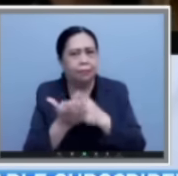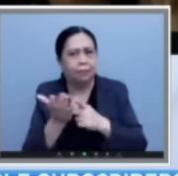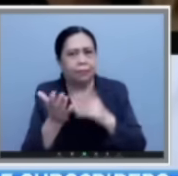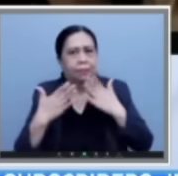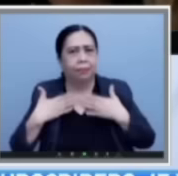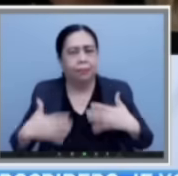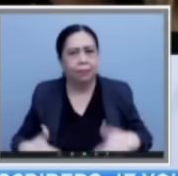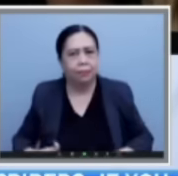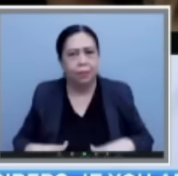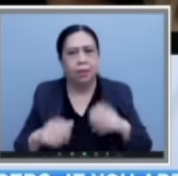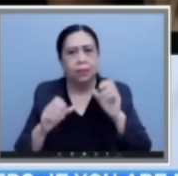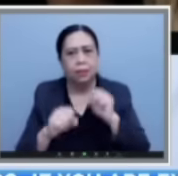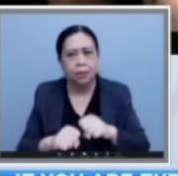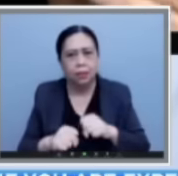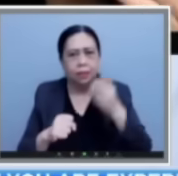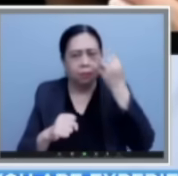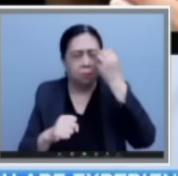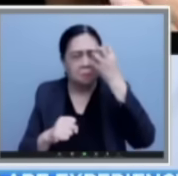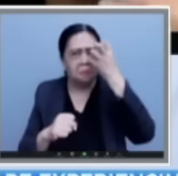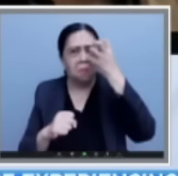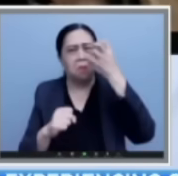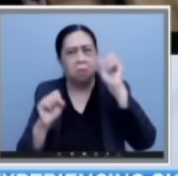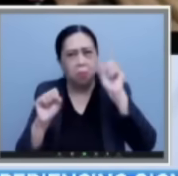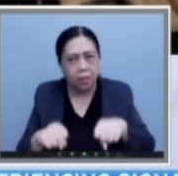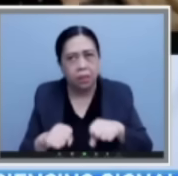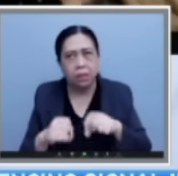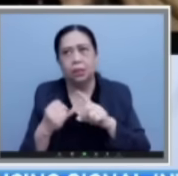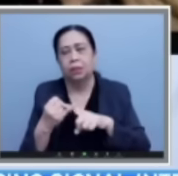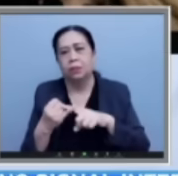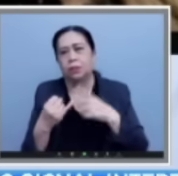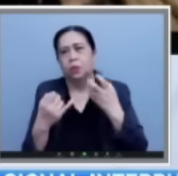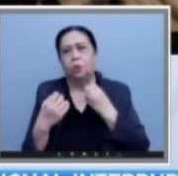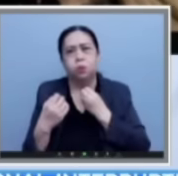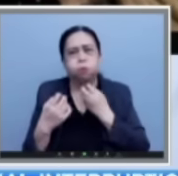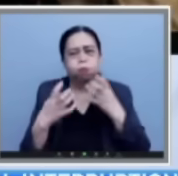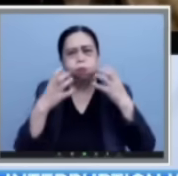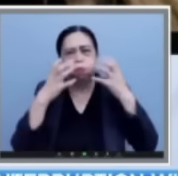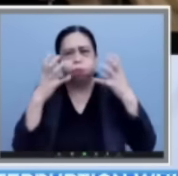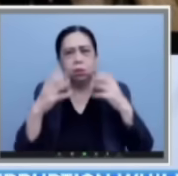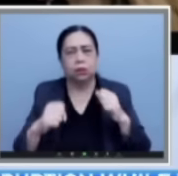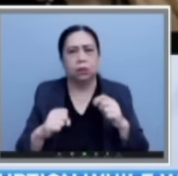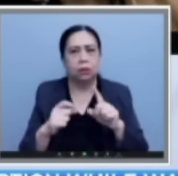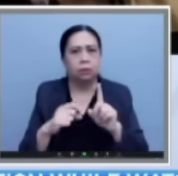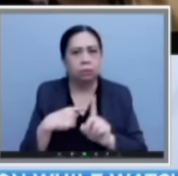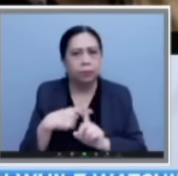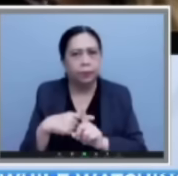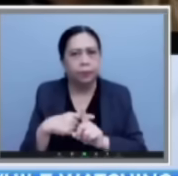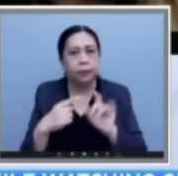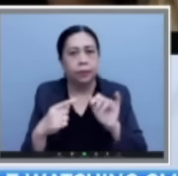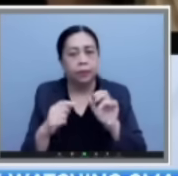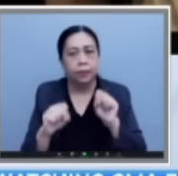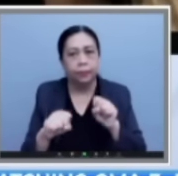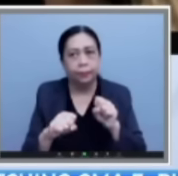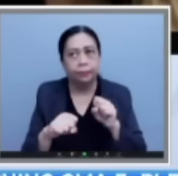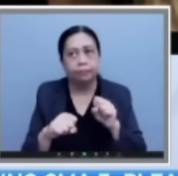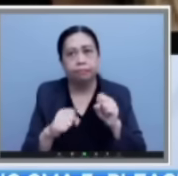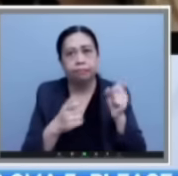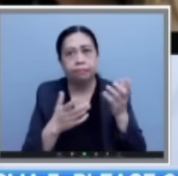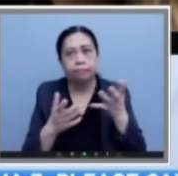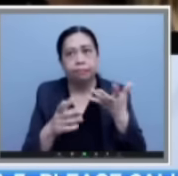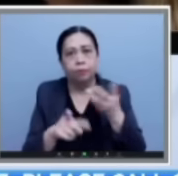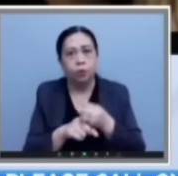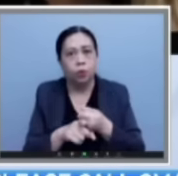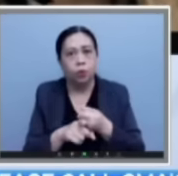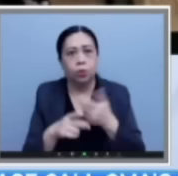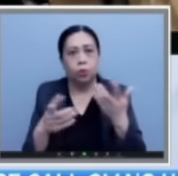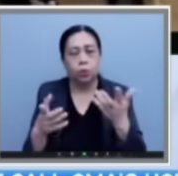body including Iyung eyes natin BS No but Ah yung iung pamamaga na iyan can bring about also yung